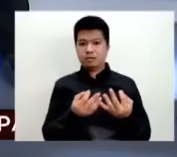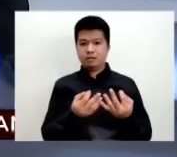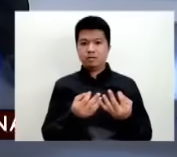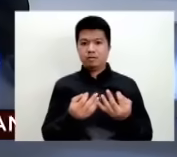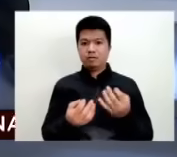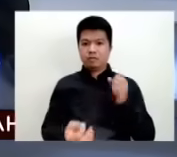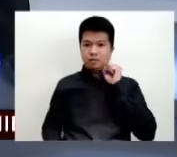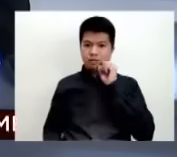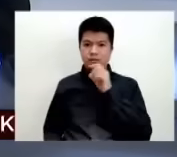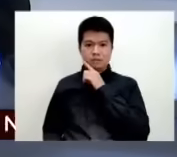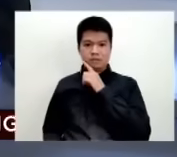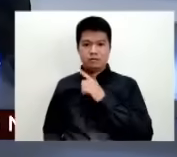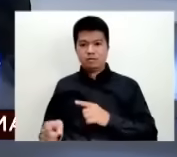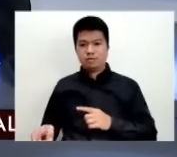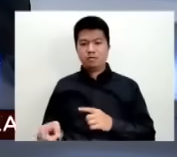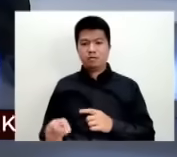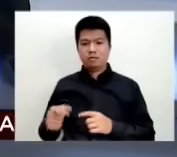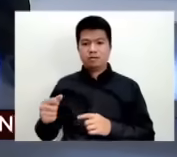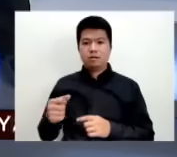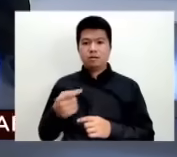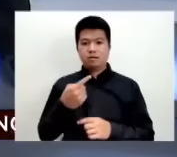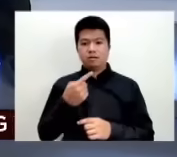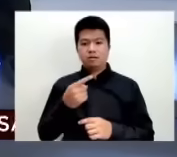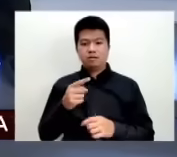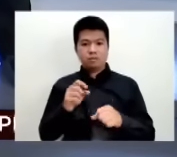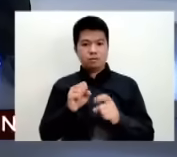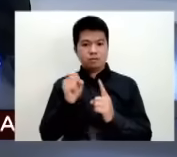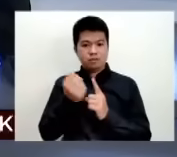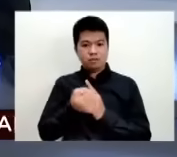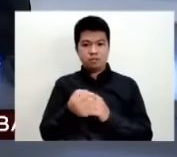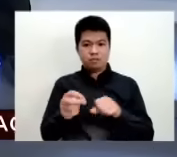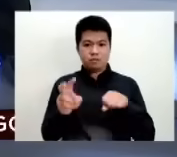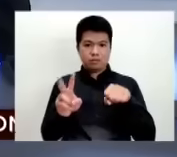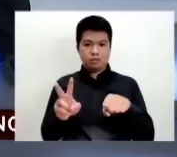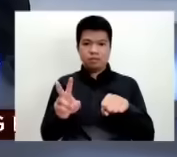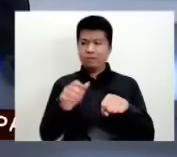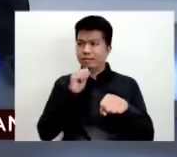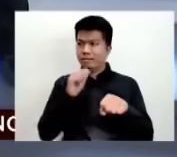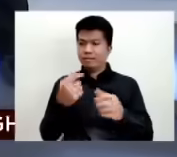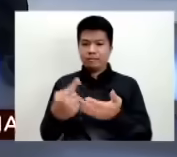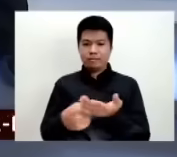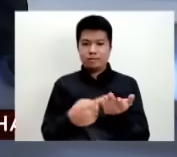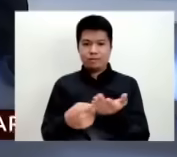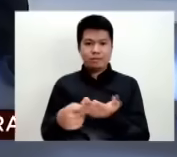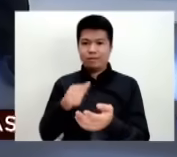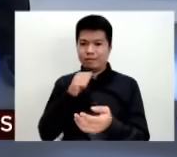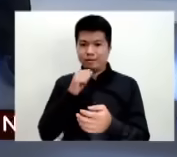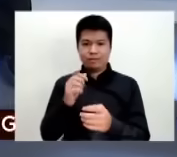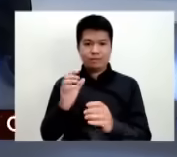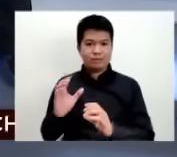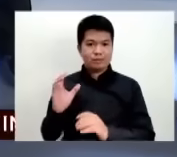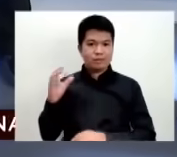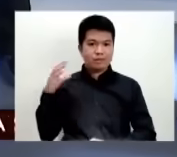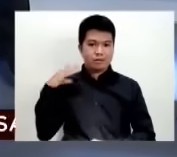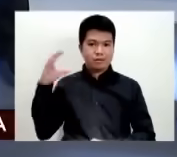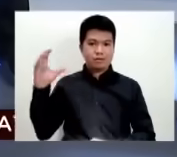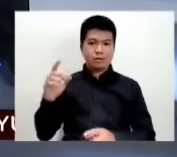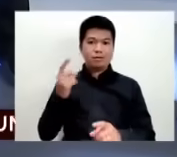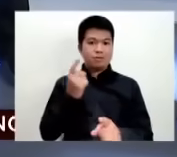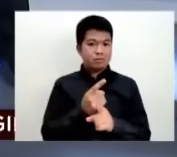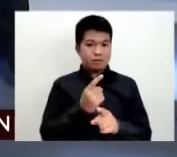ng tanungin sa status ng uniteam ngayon hindi na pinag-uusapan ng uniteam dahil hindi na sila mga kandidato tama naman pero